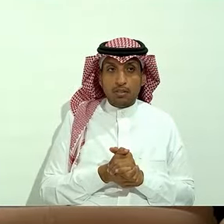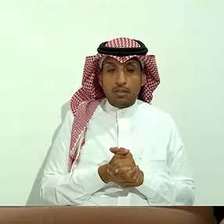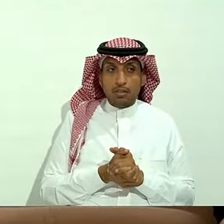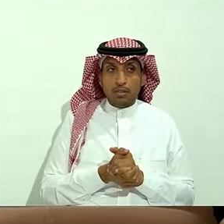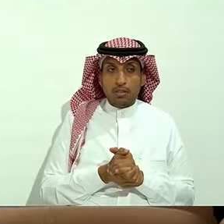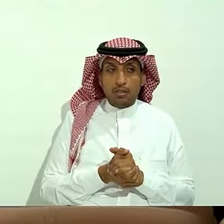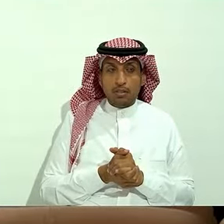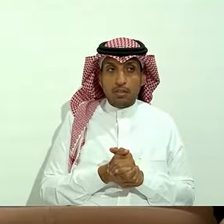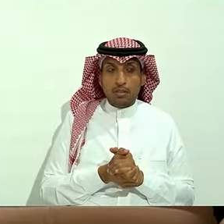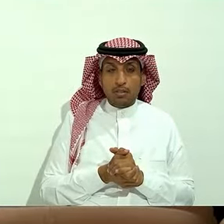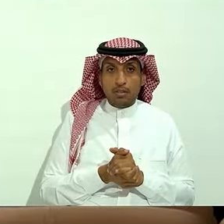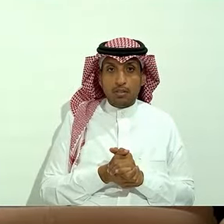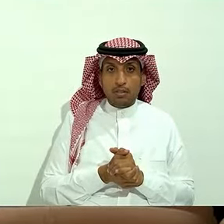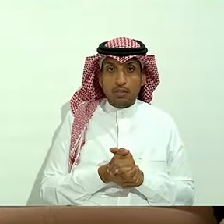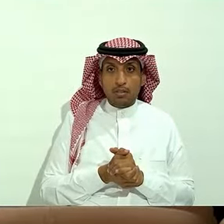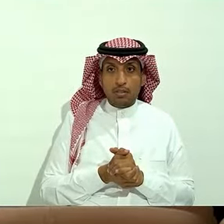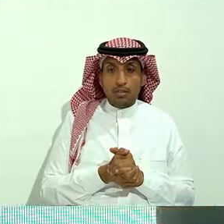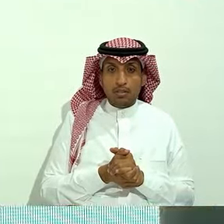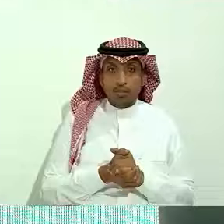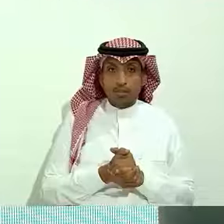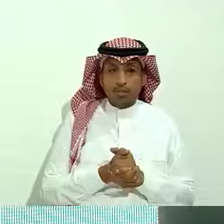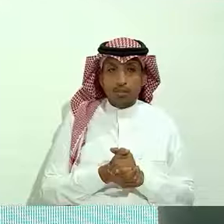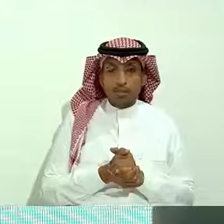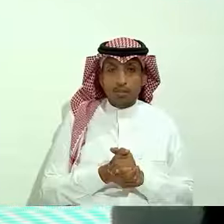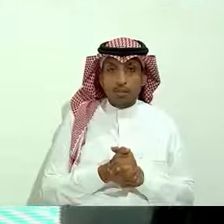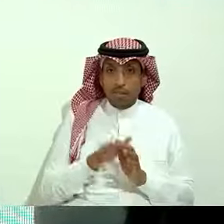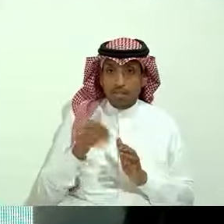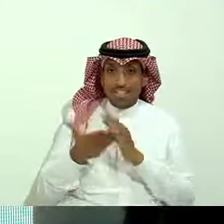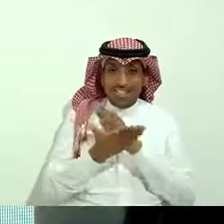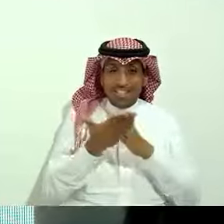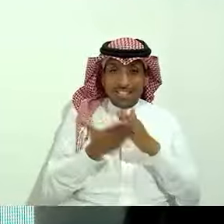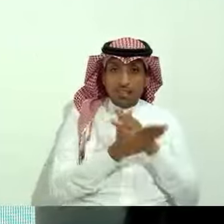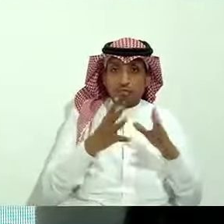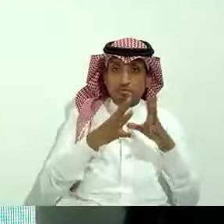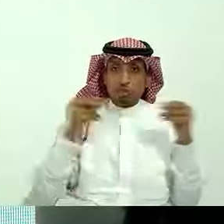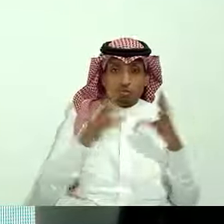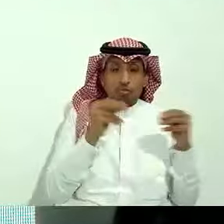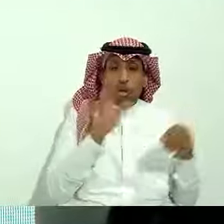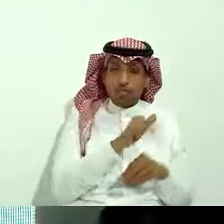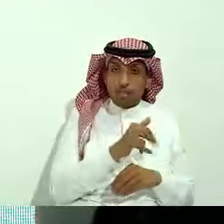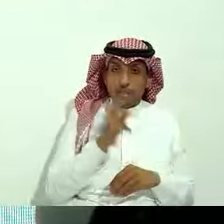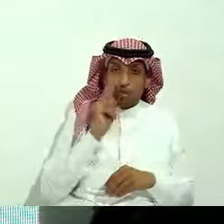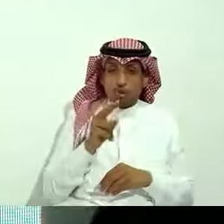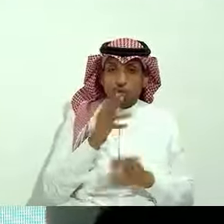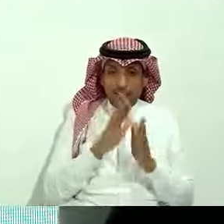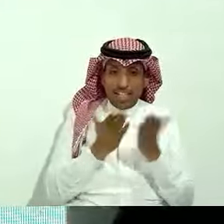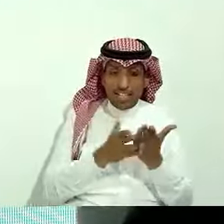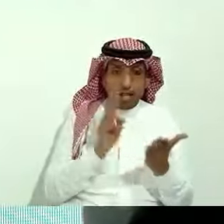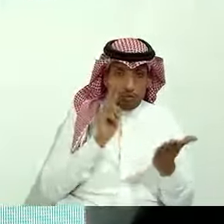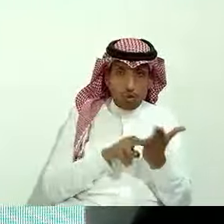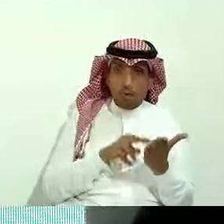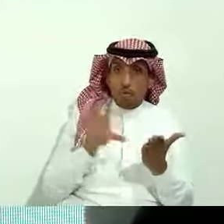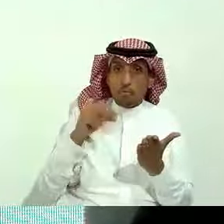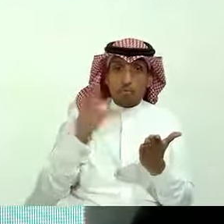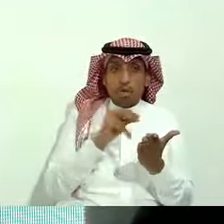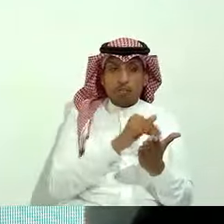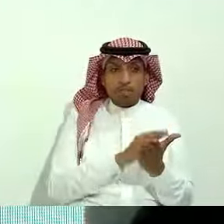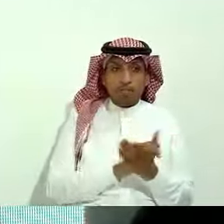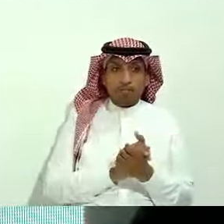المسلح والدقلة، لا هي في قطع اختفت، في قطع تقليدية لو رجعت للكتاب حتلاقيها موجودة من